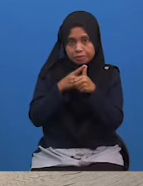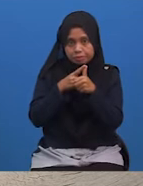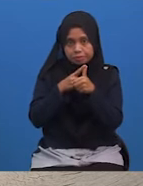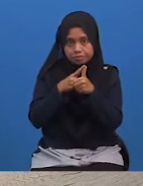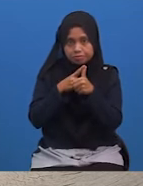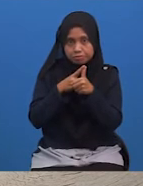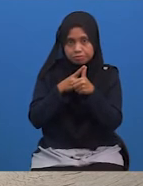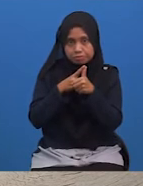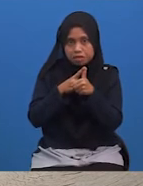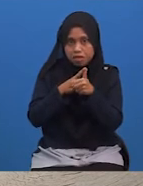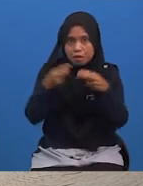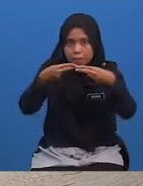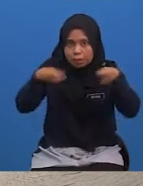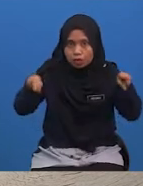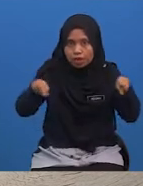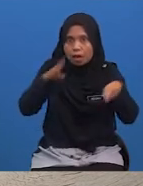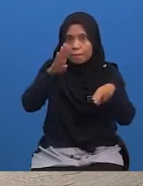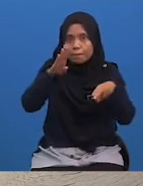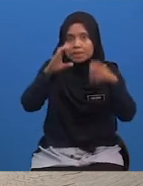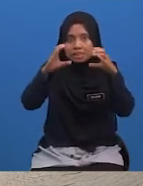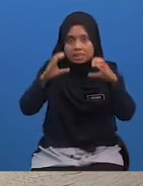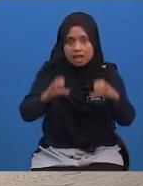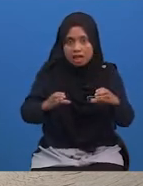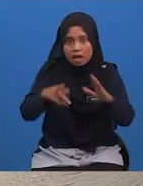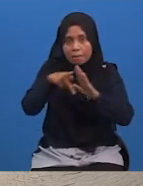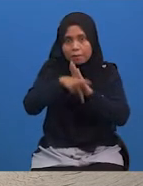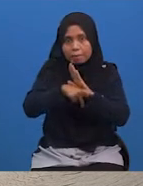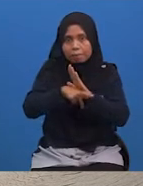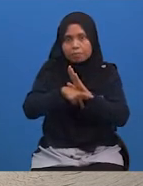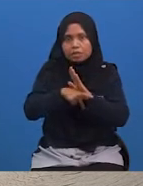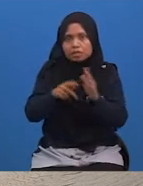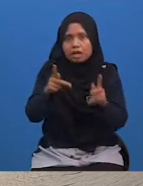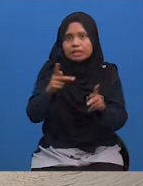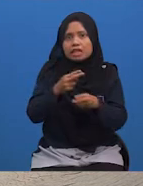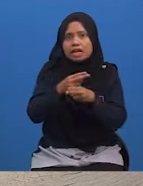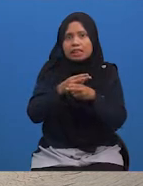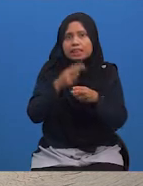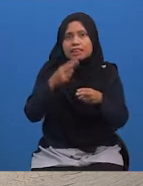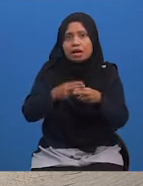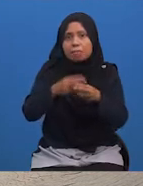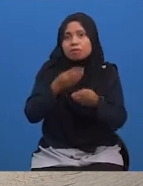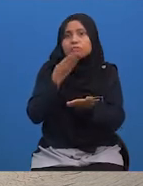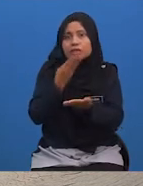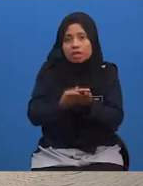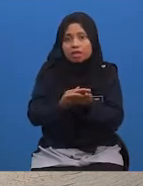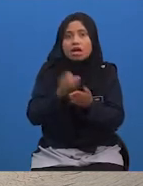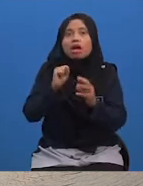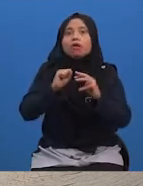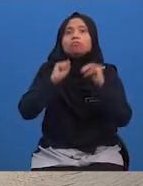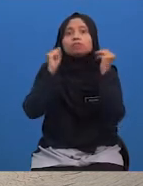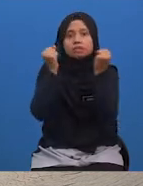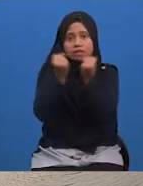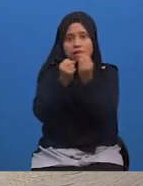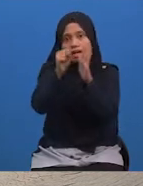pertama, menguraikan 4 cara mempertahankan nama baik masyarakat setempat.